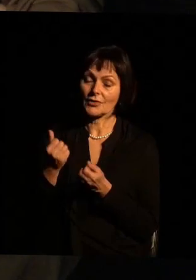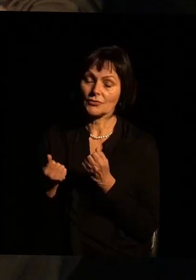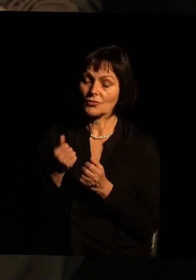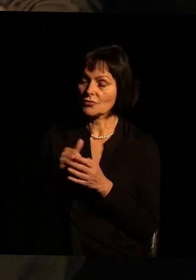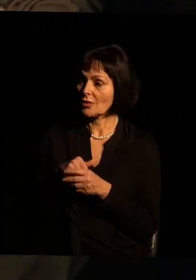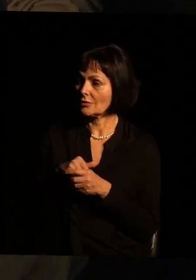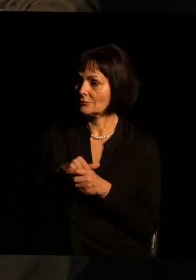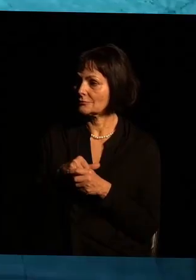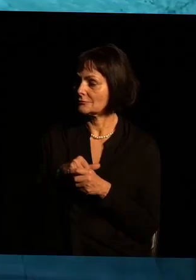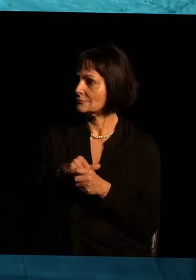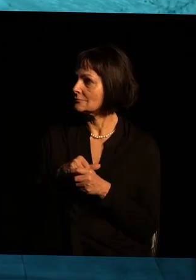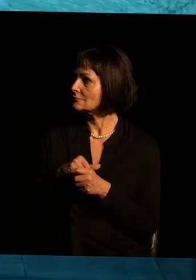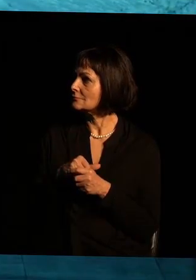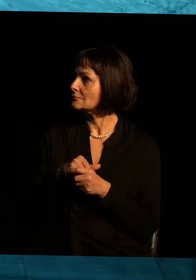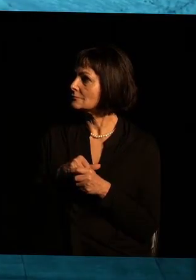to już jest historia.